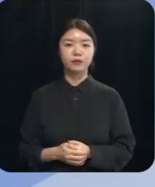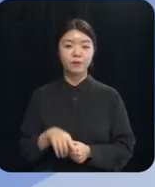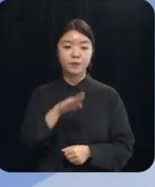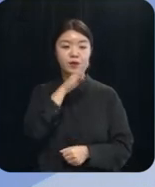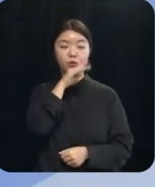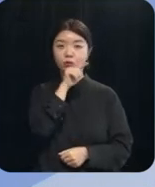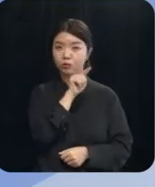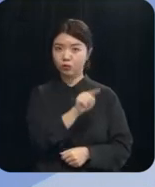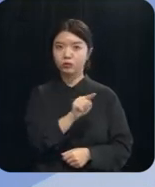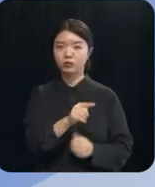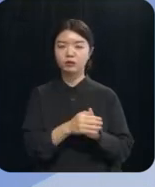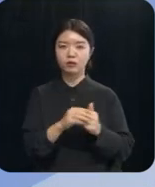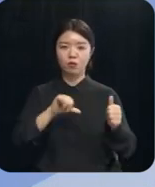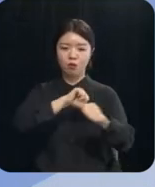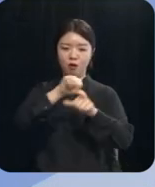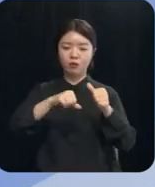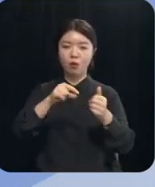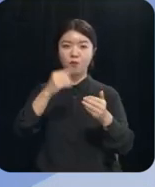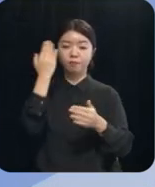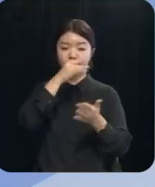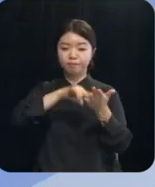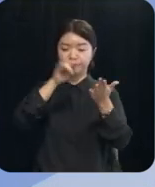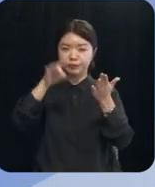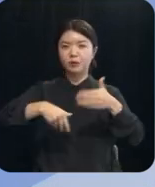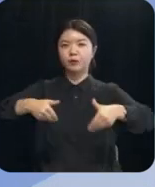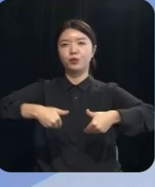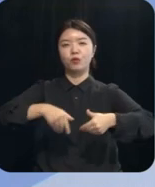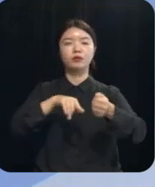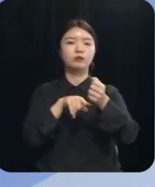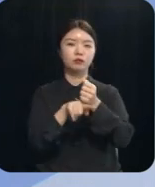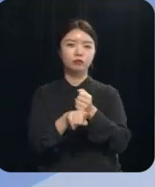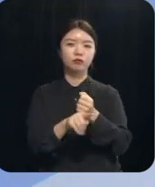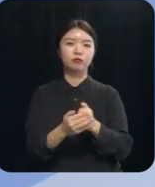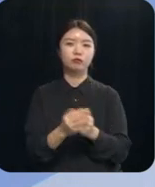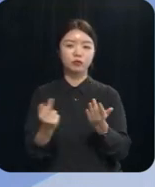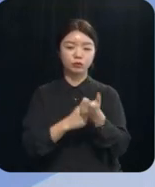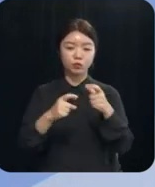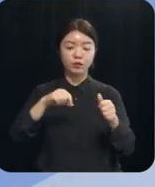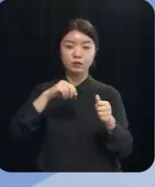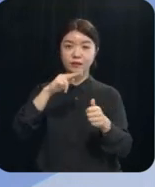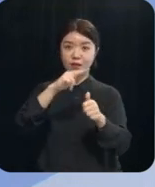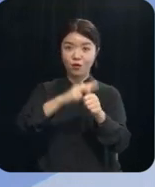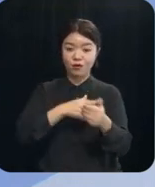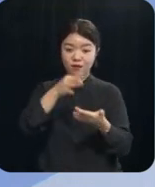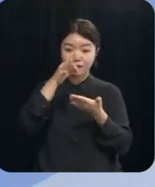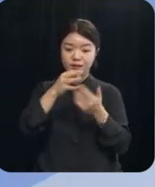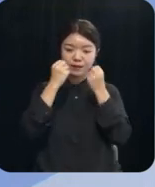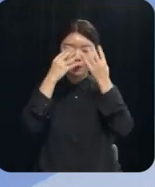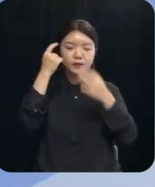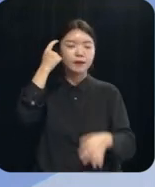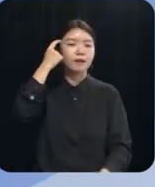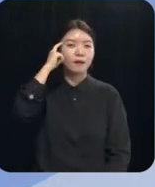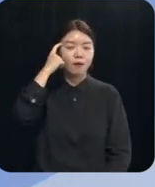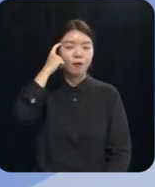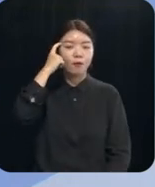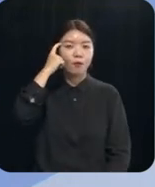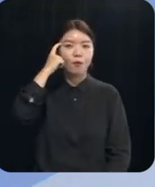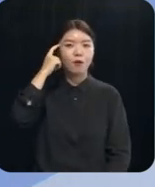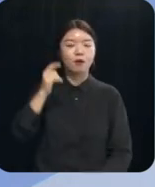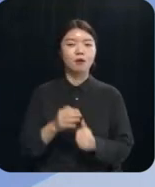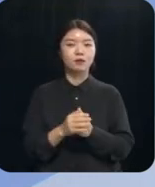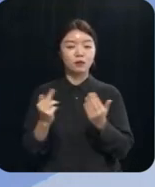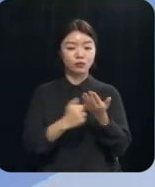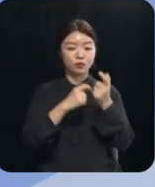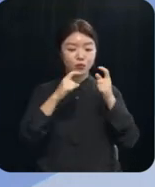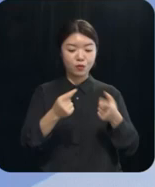그것이 환경분담금이 필요한 이유입니다. 제주의 자연의 가치를 새롭게 생각하고 인식하고